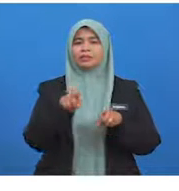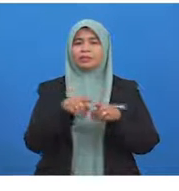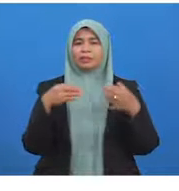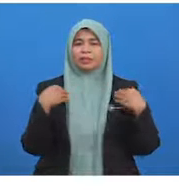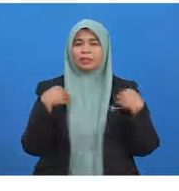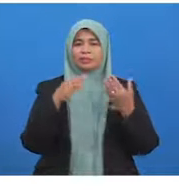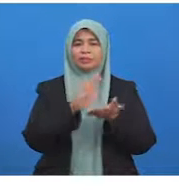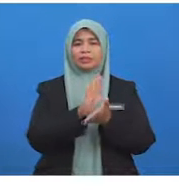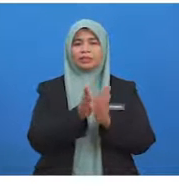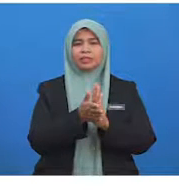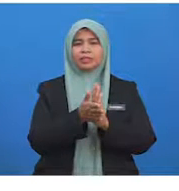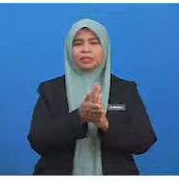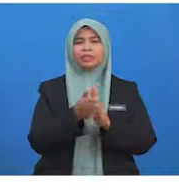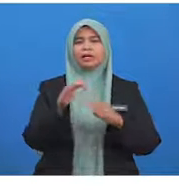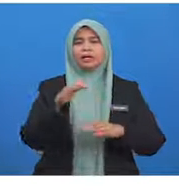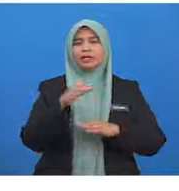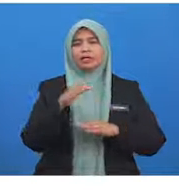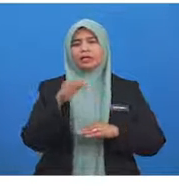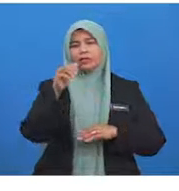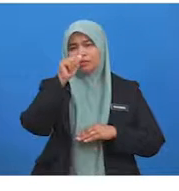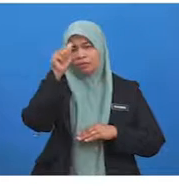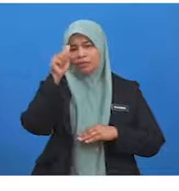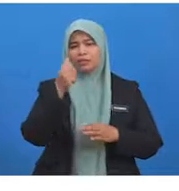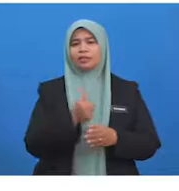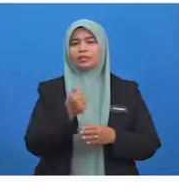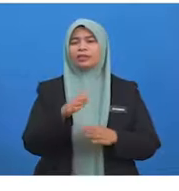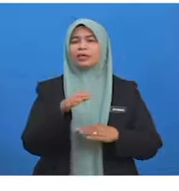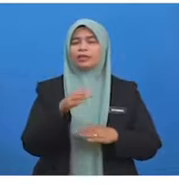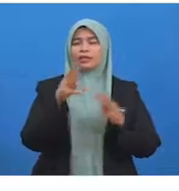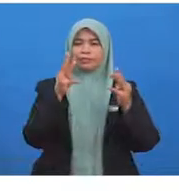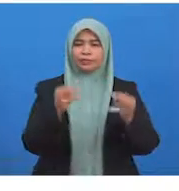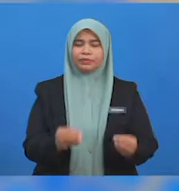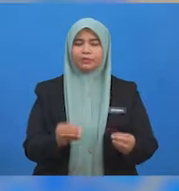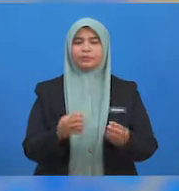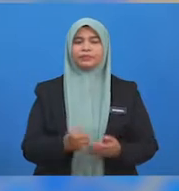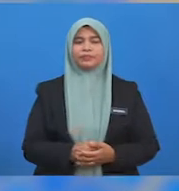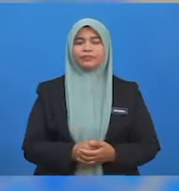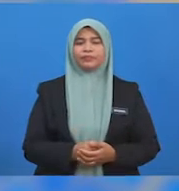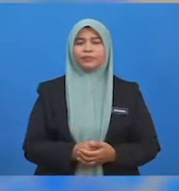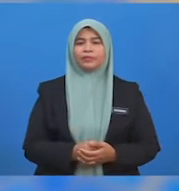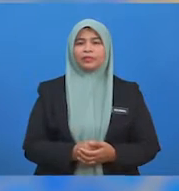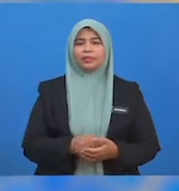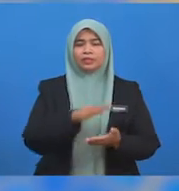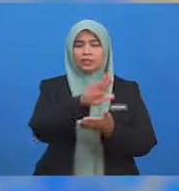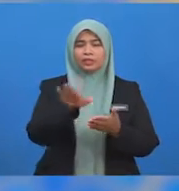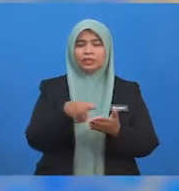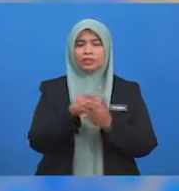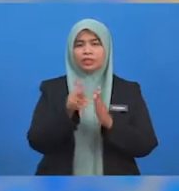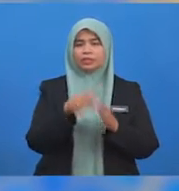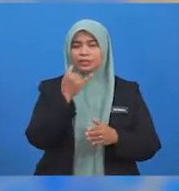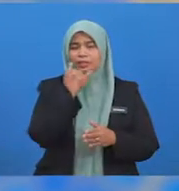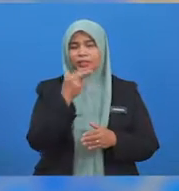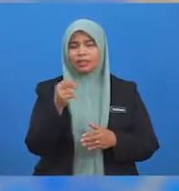ada menjadi hak Allah atau hak manusia. Semua kesalahan hudud